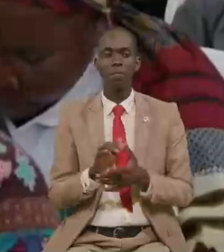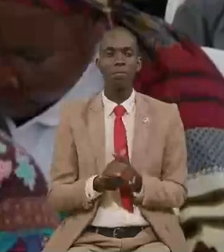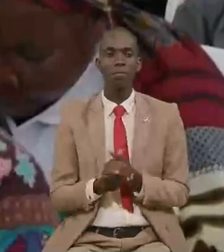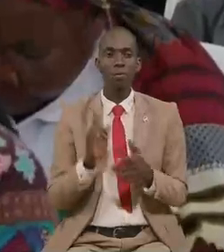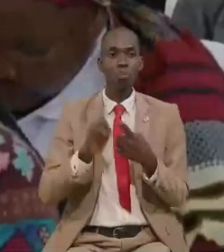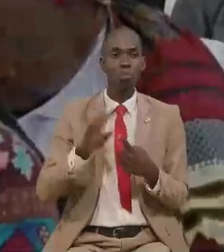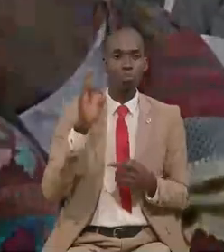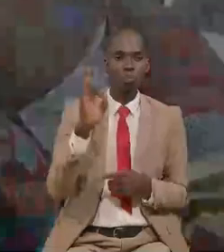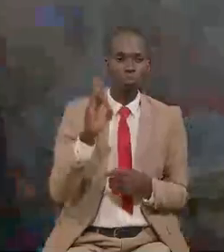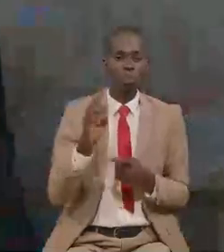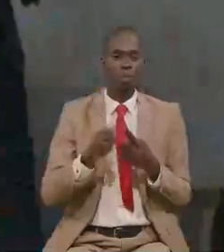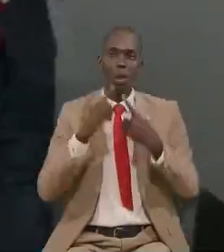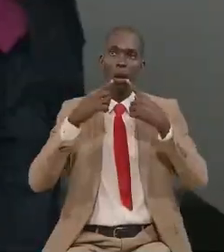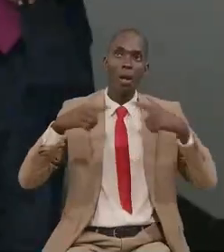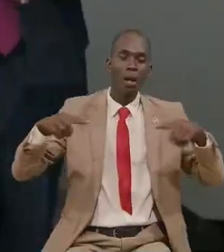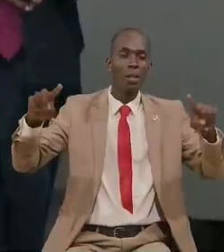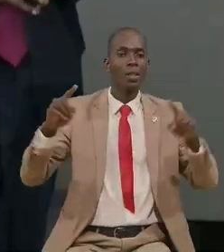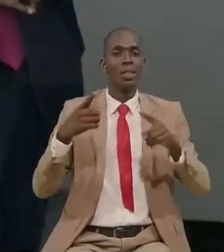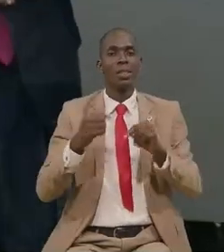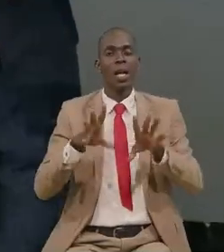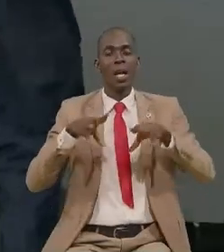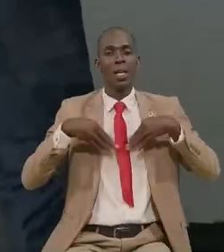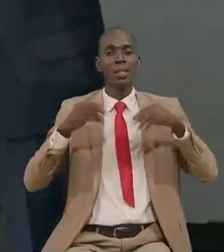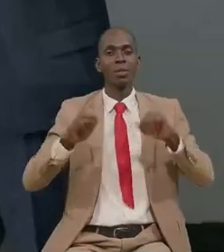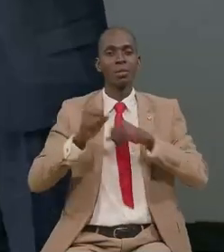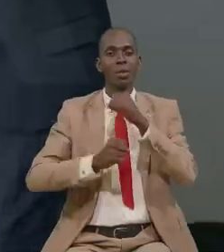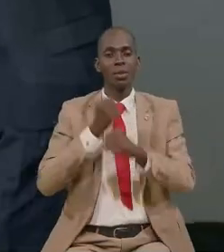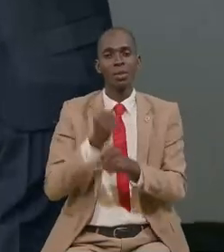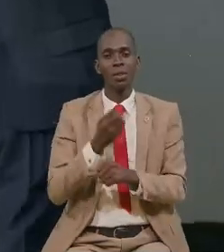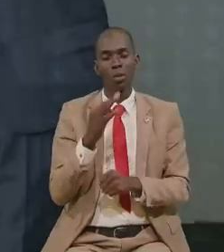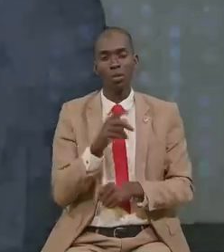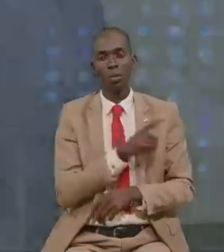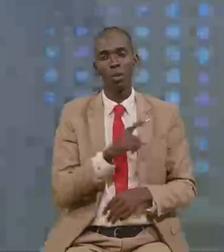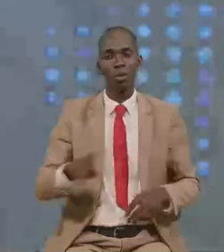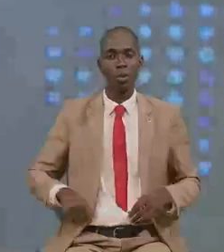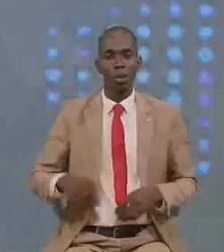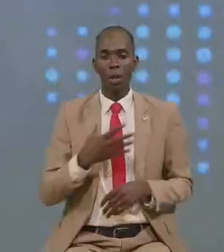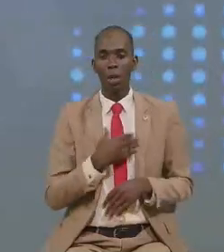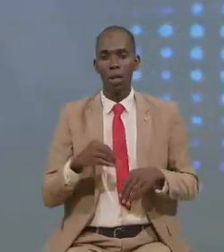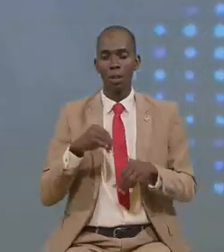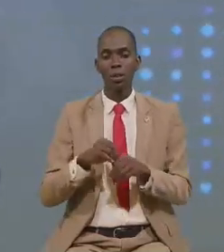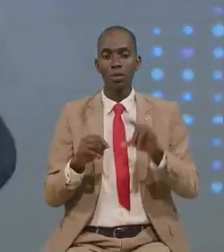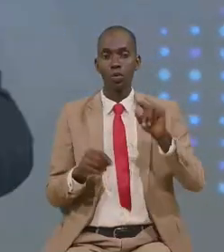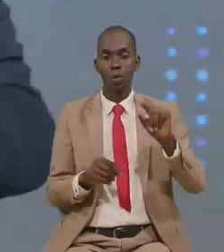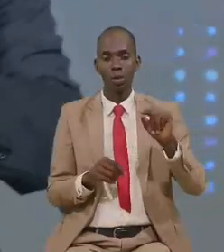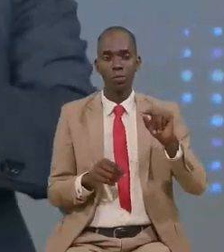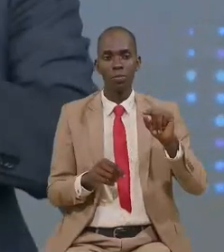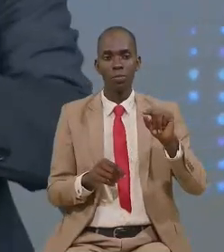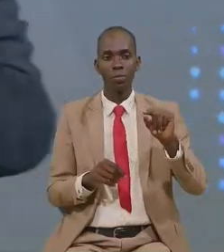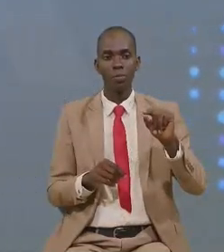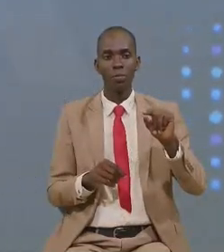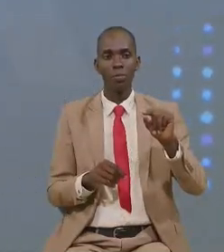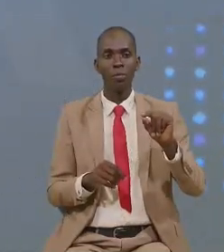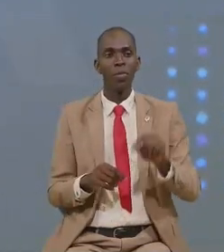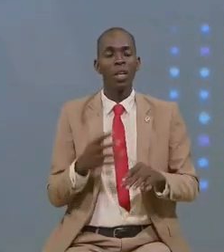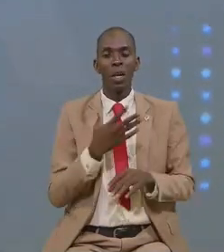Pour proclamer aux captifs la délivrance aux aveugles, pour publier l'année de grâce. Verset 20.